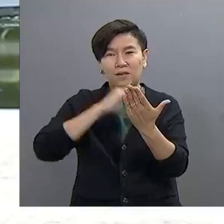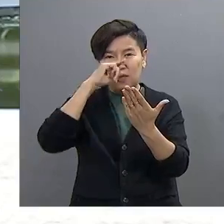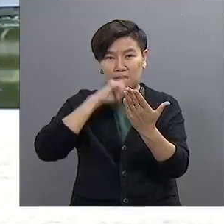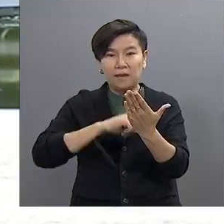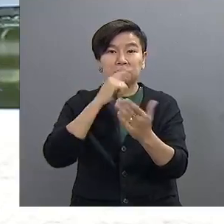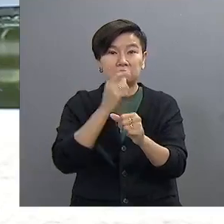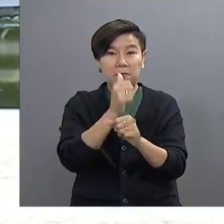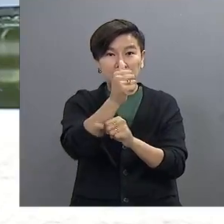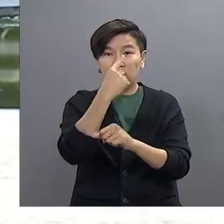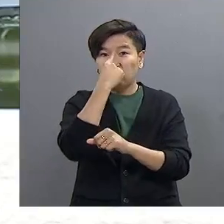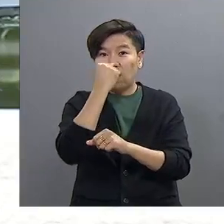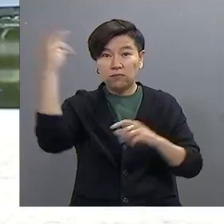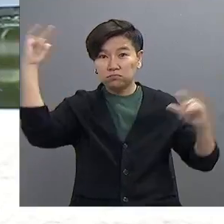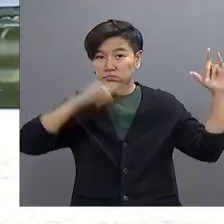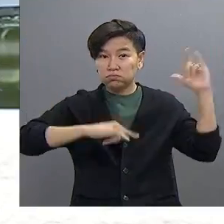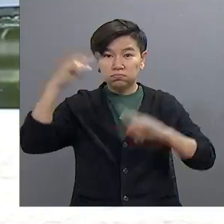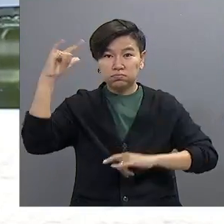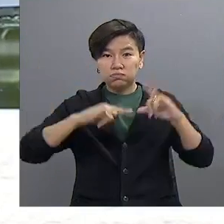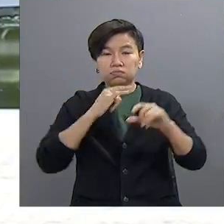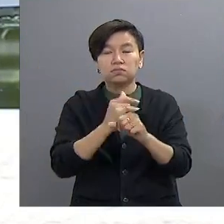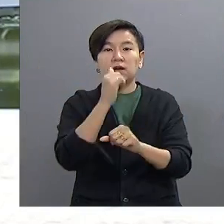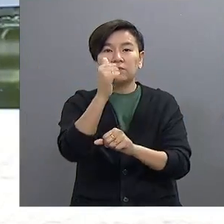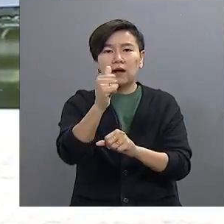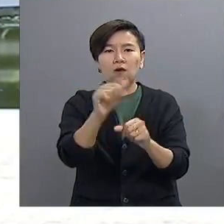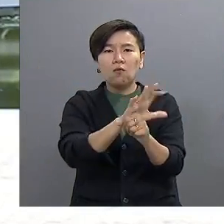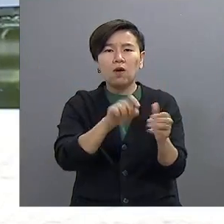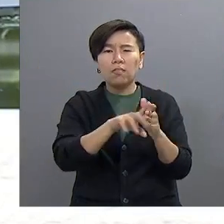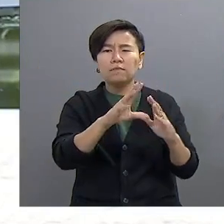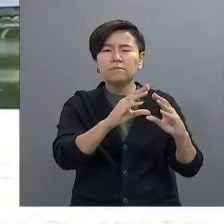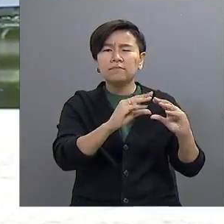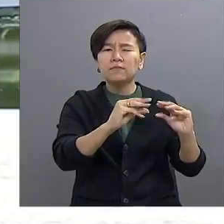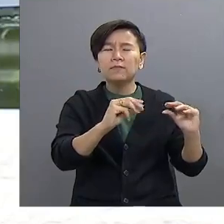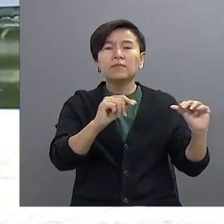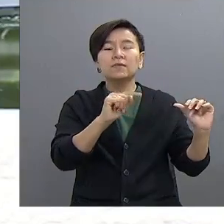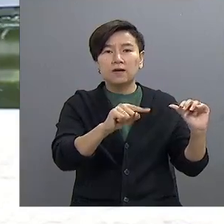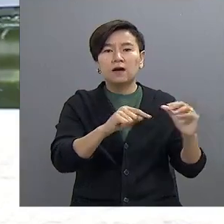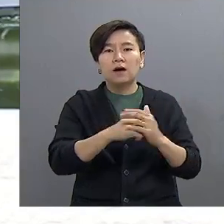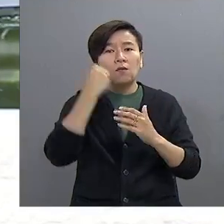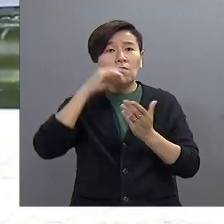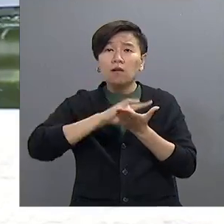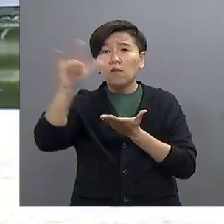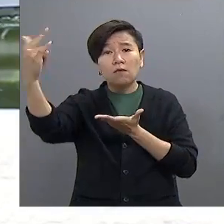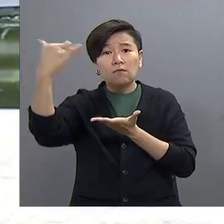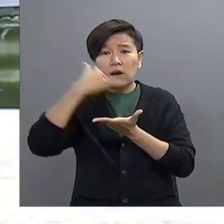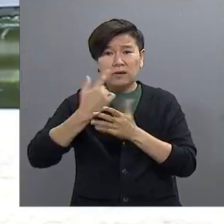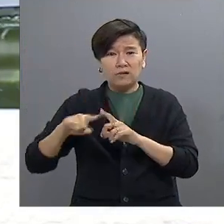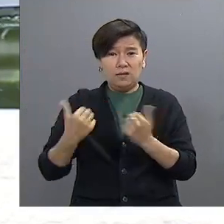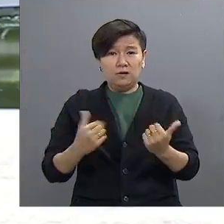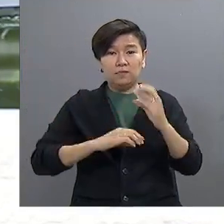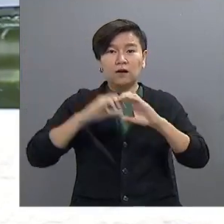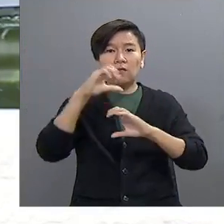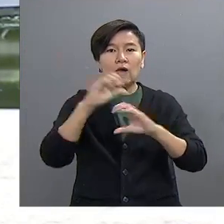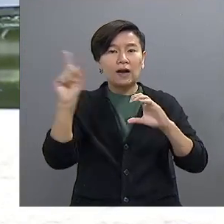งทำให้มีการเดินทางต่างประเทศกันเนี่ยบ่อยครั้งรวมถึงโครงการ Work and Travel ที่สหรัฐอเมริกานะคะ